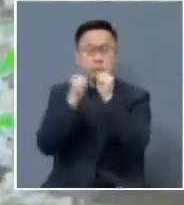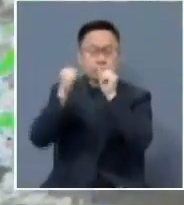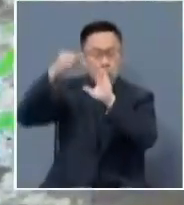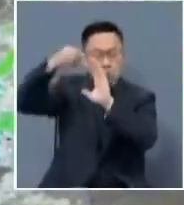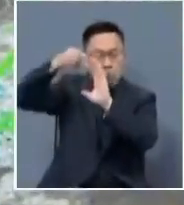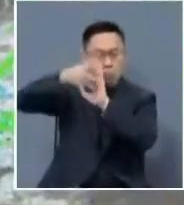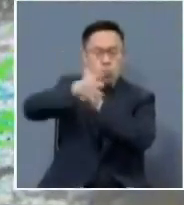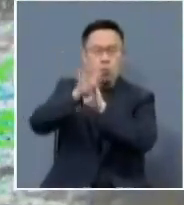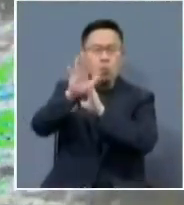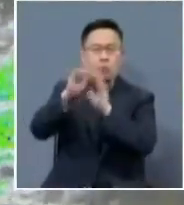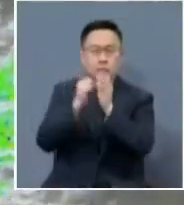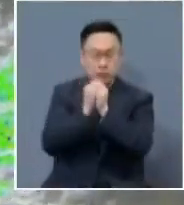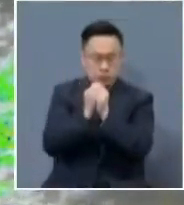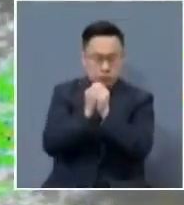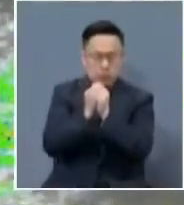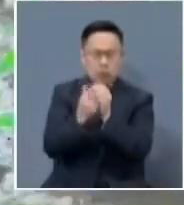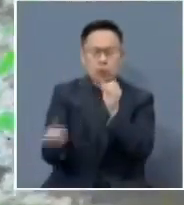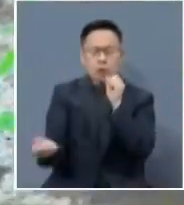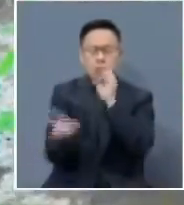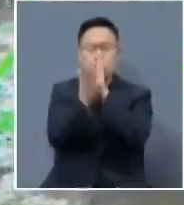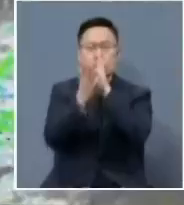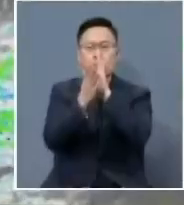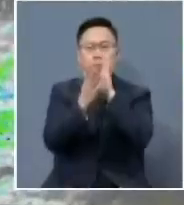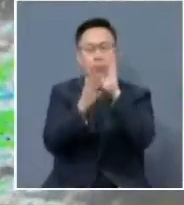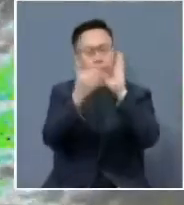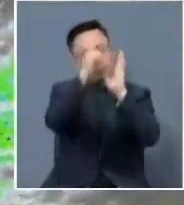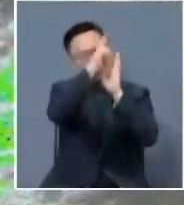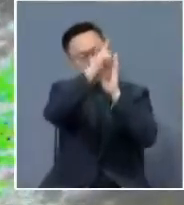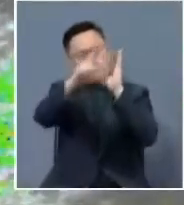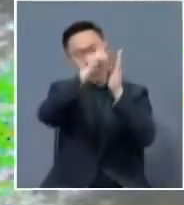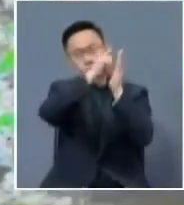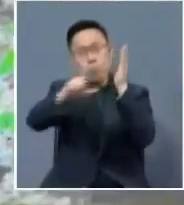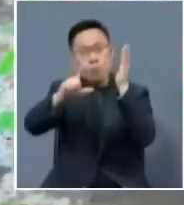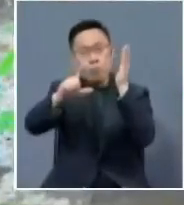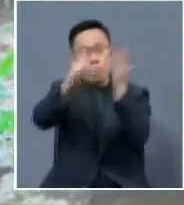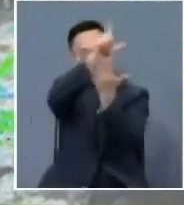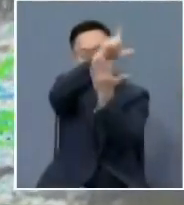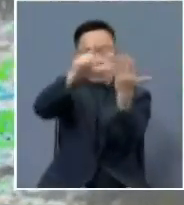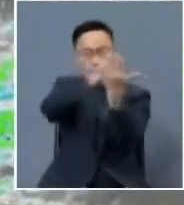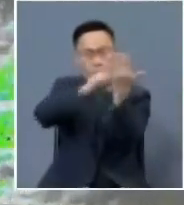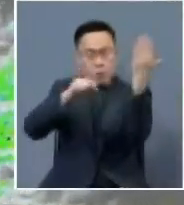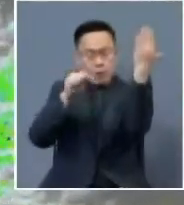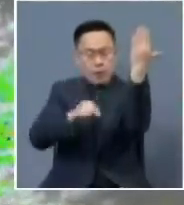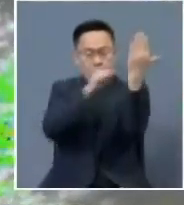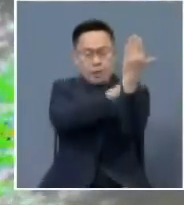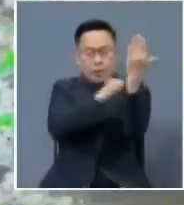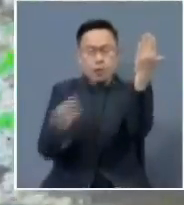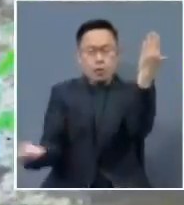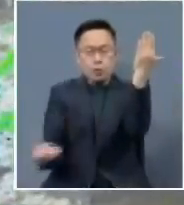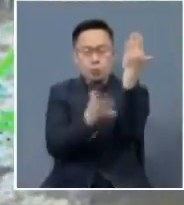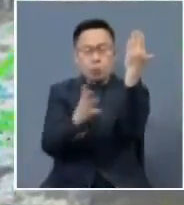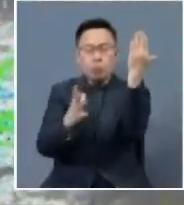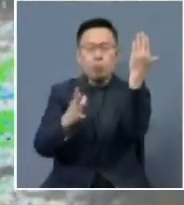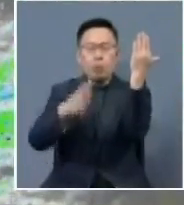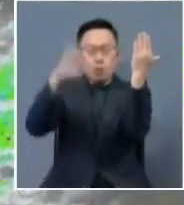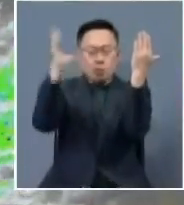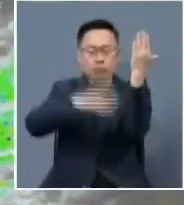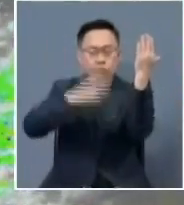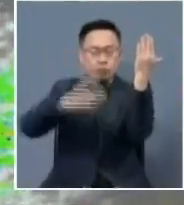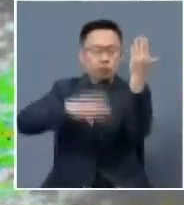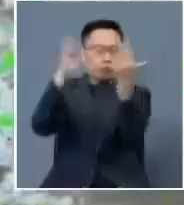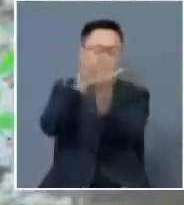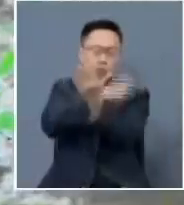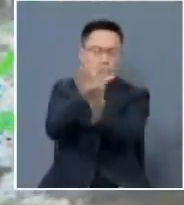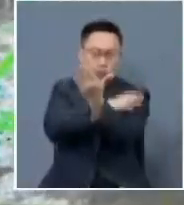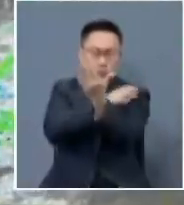กลางตอนล่างกรุงเทพมหานครแล้วก็ภาคตวันออกยังคงมีฝนฟ้าคะนองเกิดขึ้นขณะที่ภาคใต้มีฝนตกหนักถึงหนักมากในบางแห่งเนื่องจาก